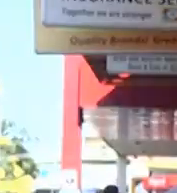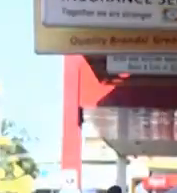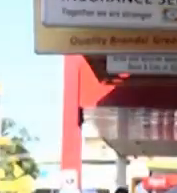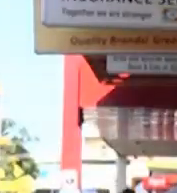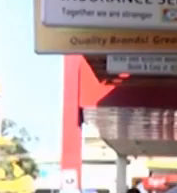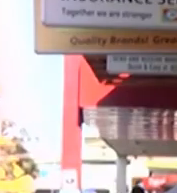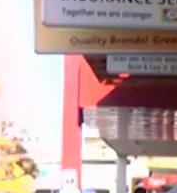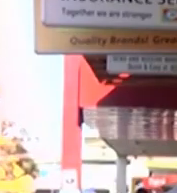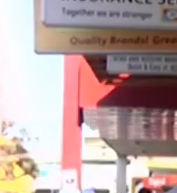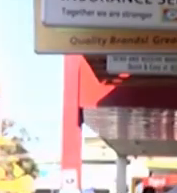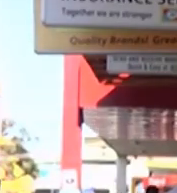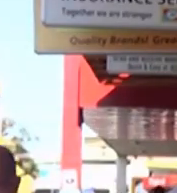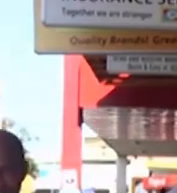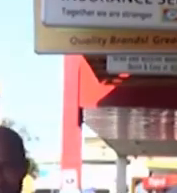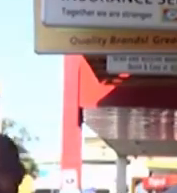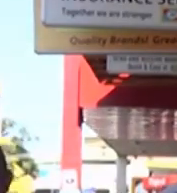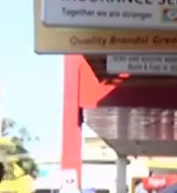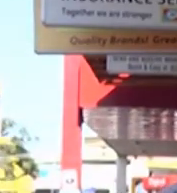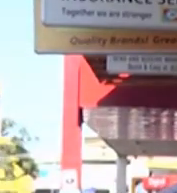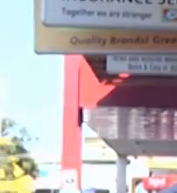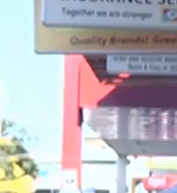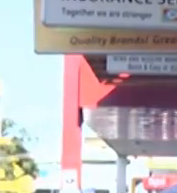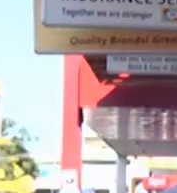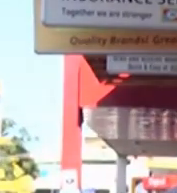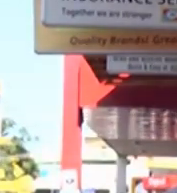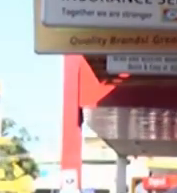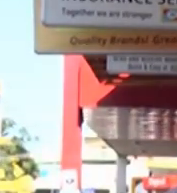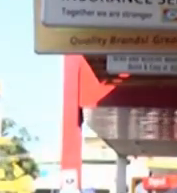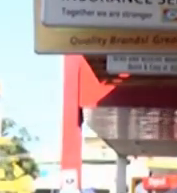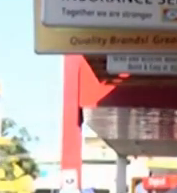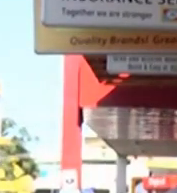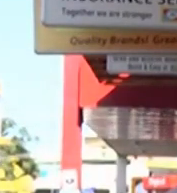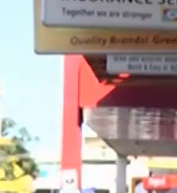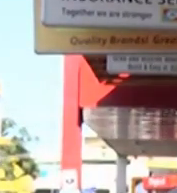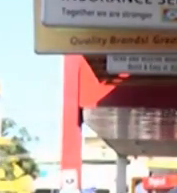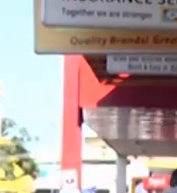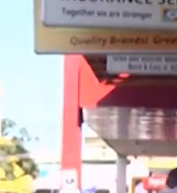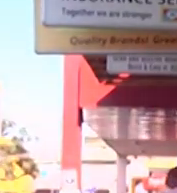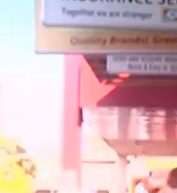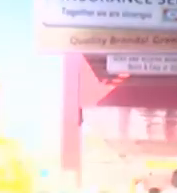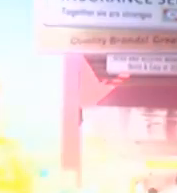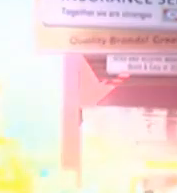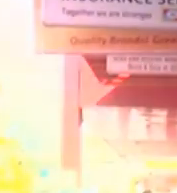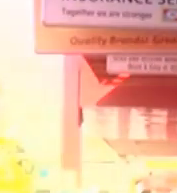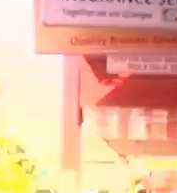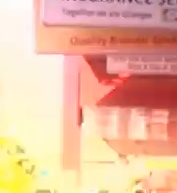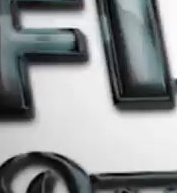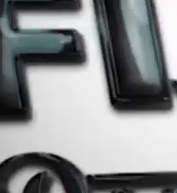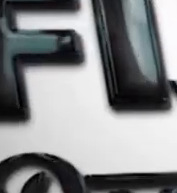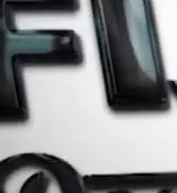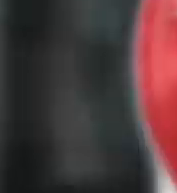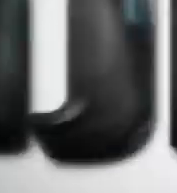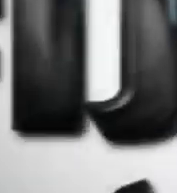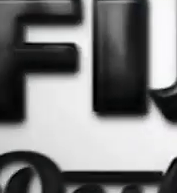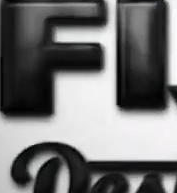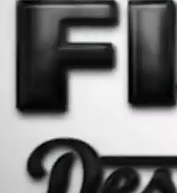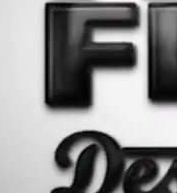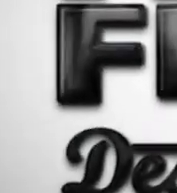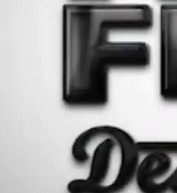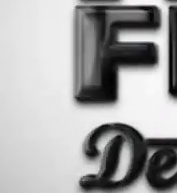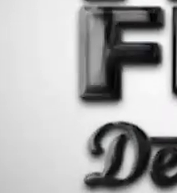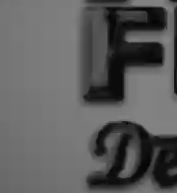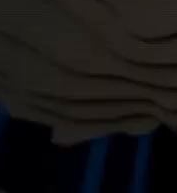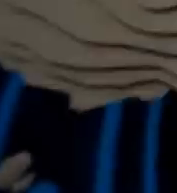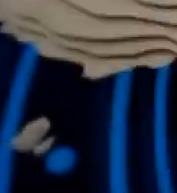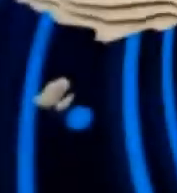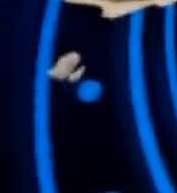मैं तो दिल्ली में रहता हूँ और रेडियो फीजी रोज सुनता हूँ. रेडियो फीजी 2